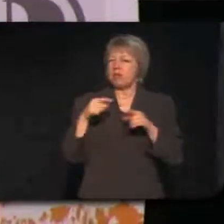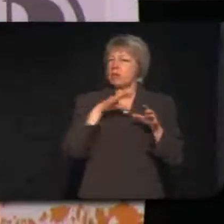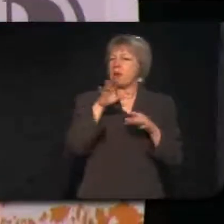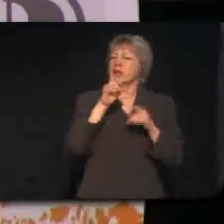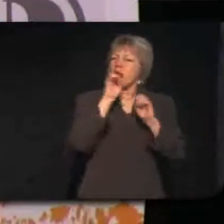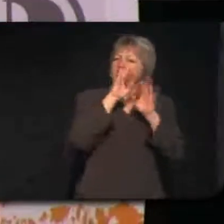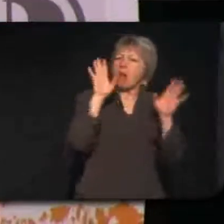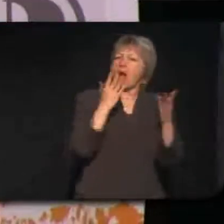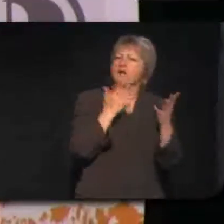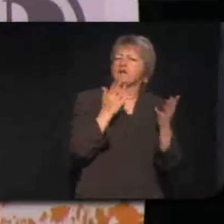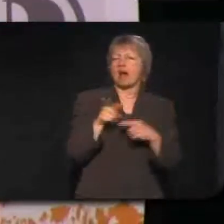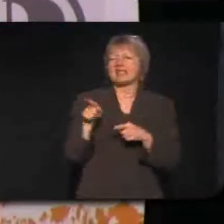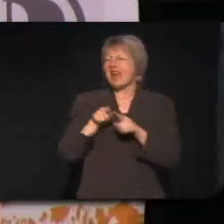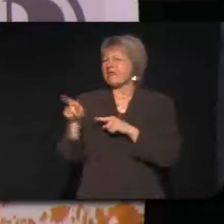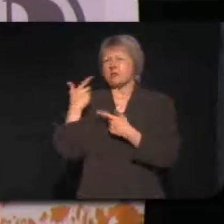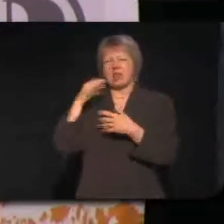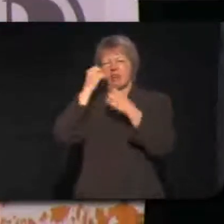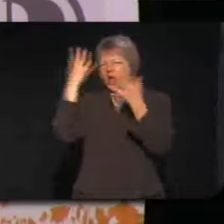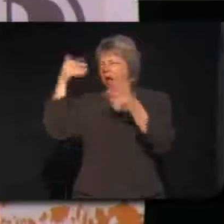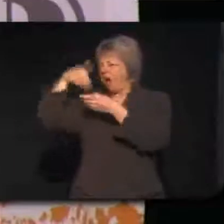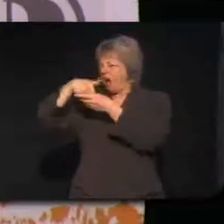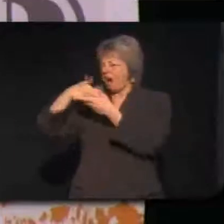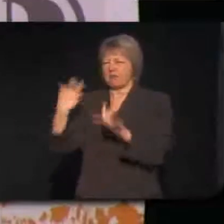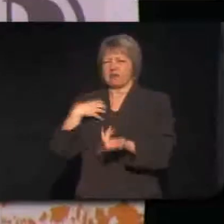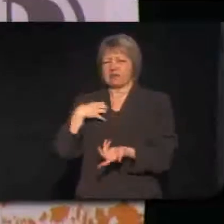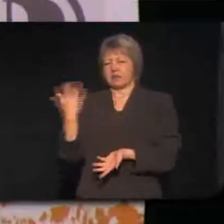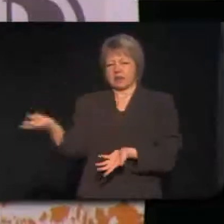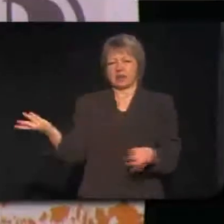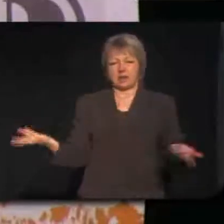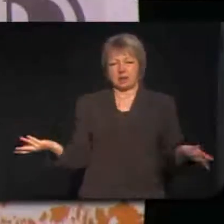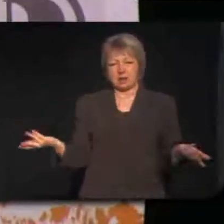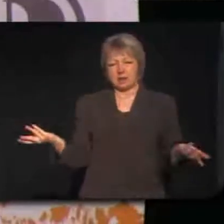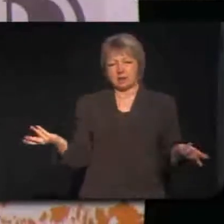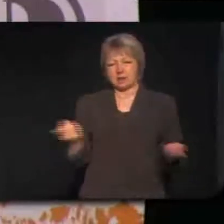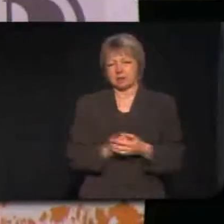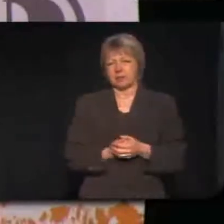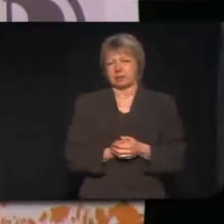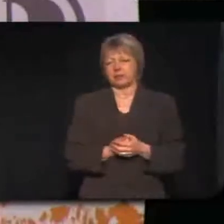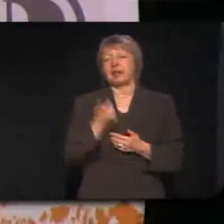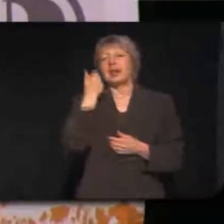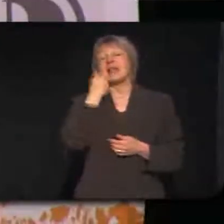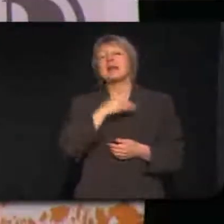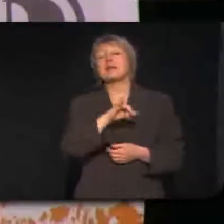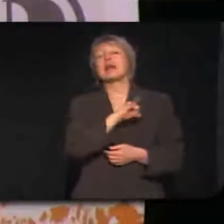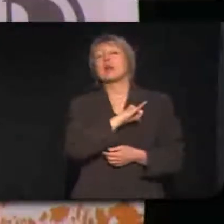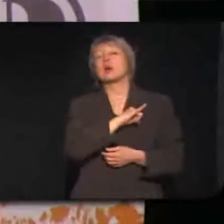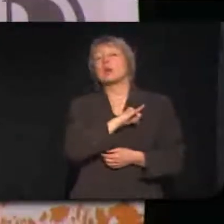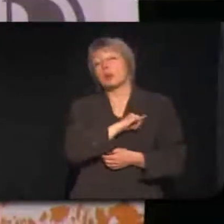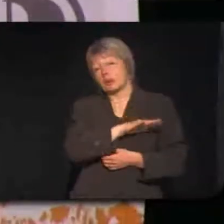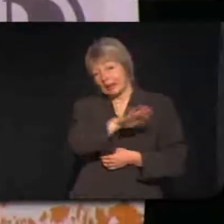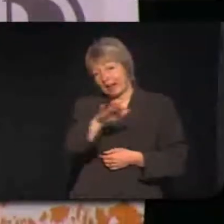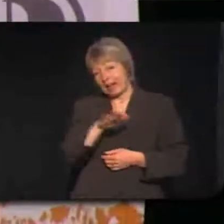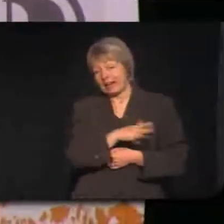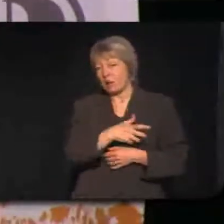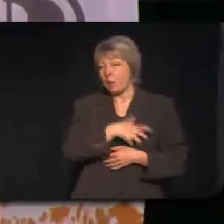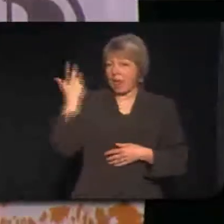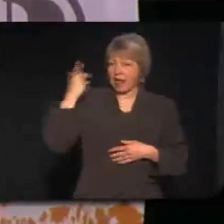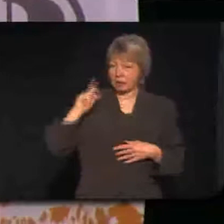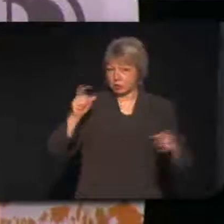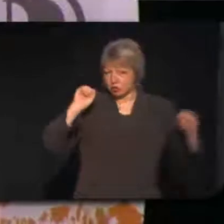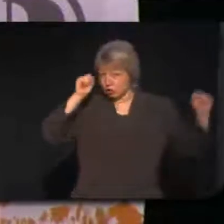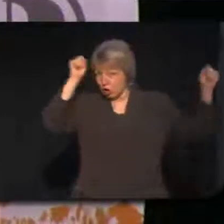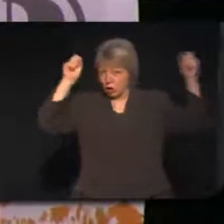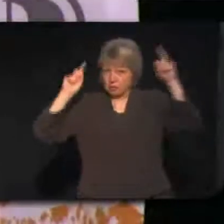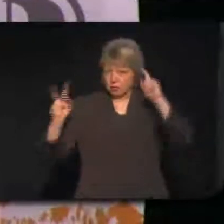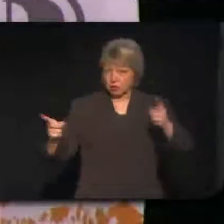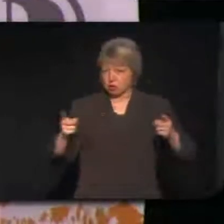denken wir einmal darüber nach so liebe grünen wild und stürmisch sollt ihr sein